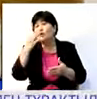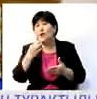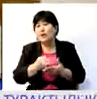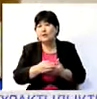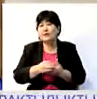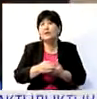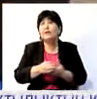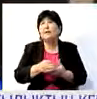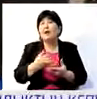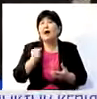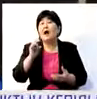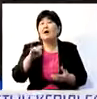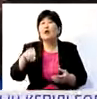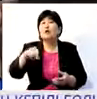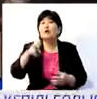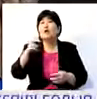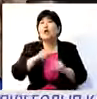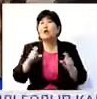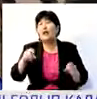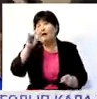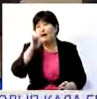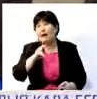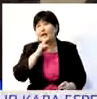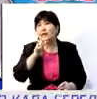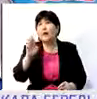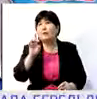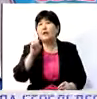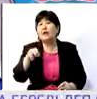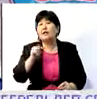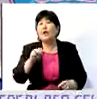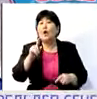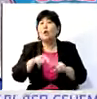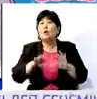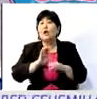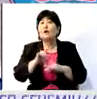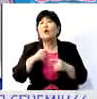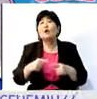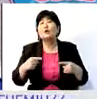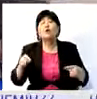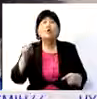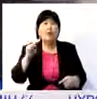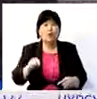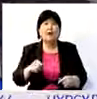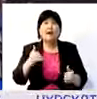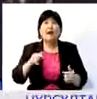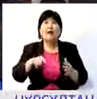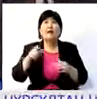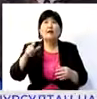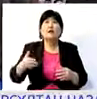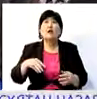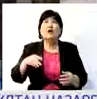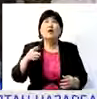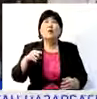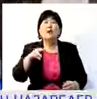шектеулі серіктестігі Арал Тұз кәсіпорны. Қазақстандық брендке айналған отандық өнімдердің түр-түрі осында. Ал қала тұрғыны